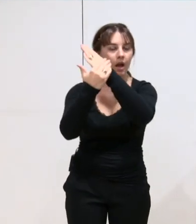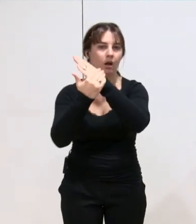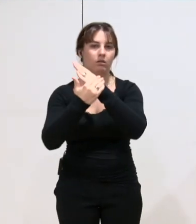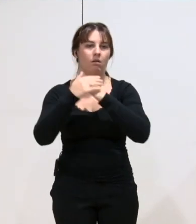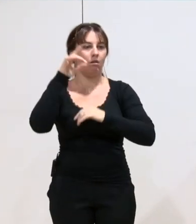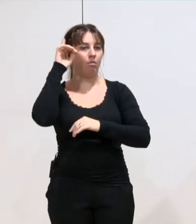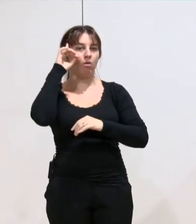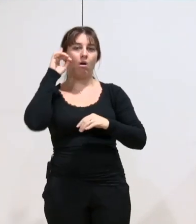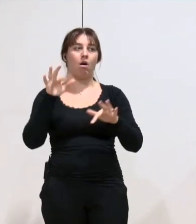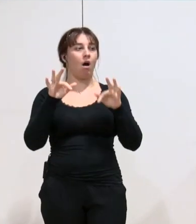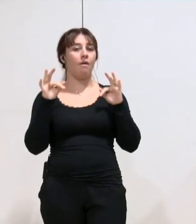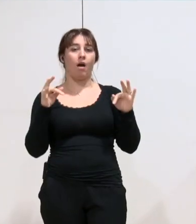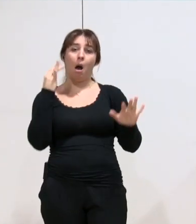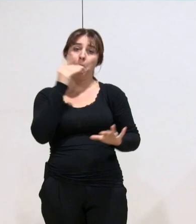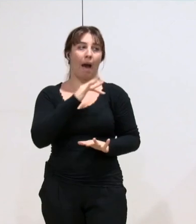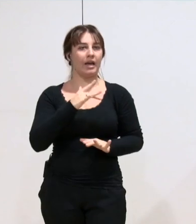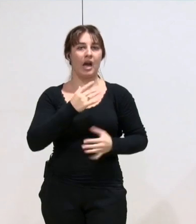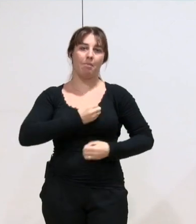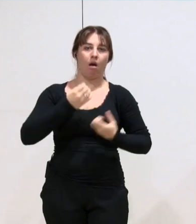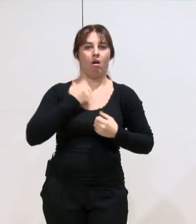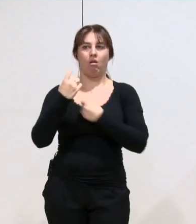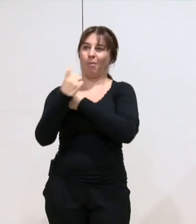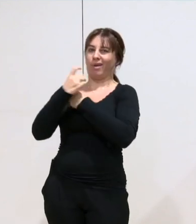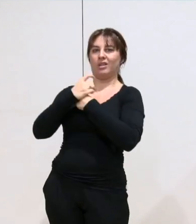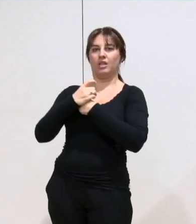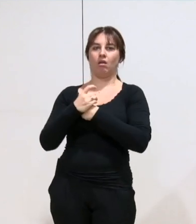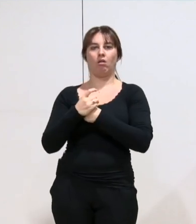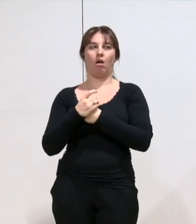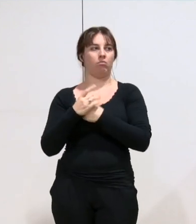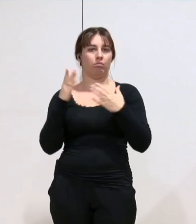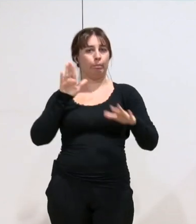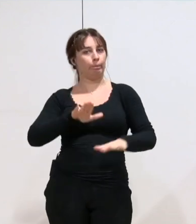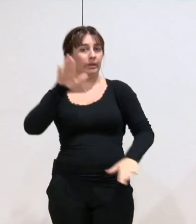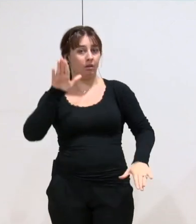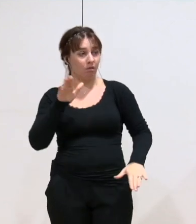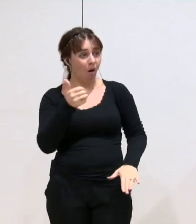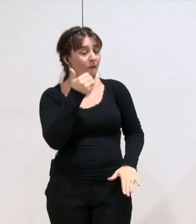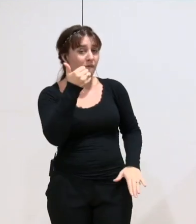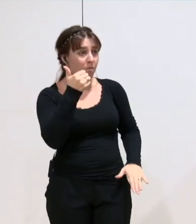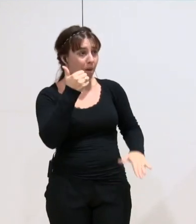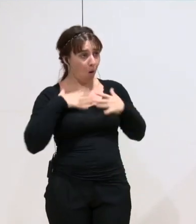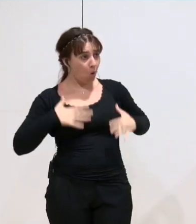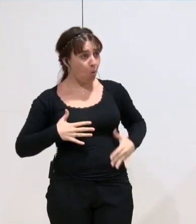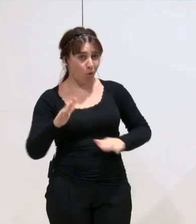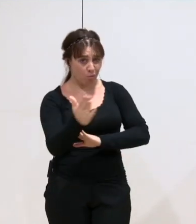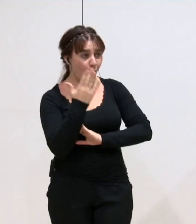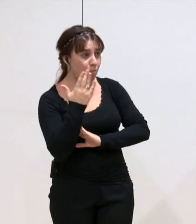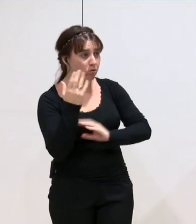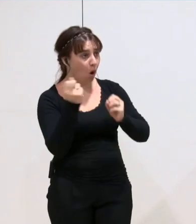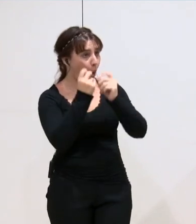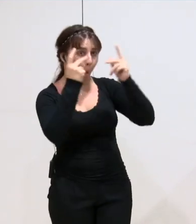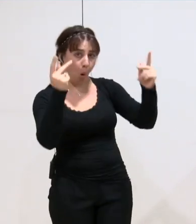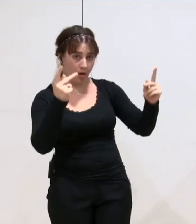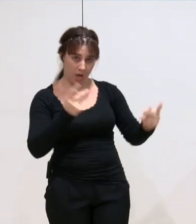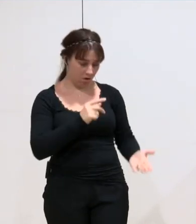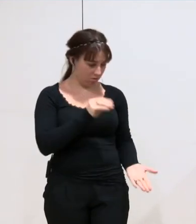main désagréable sur le fond et sur la forme. Si c'est l'attitude que vous choisissez d'avoir, très bien, dont acte,